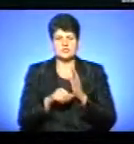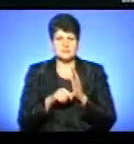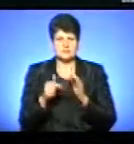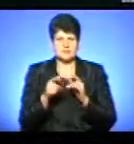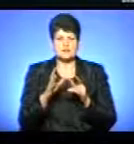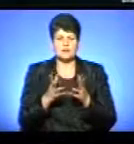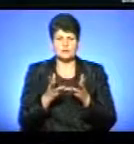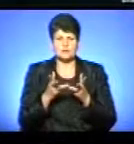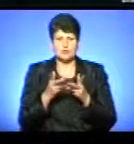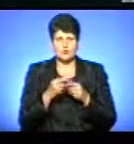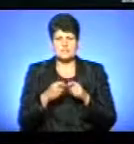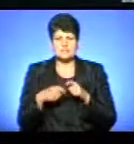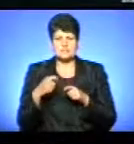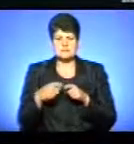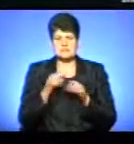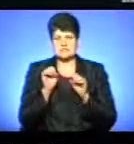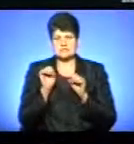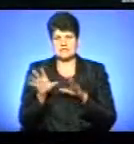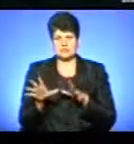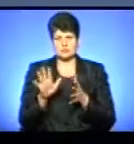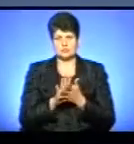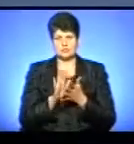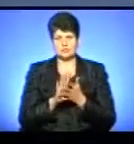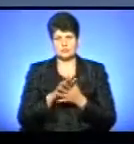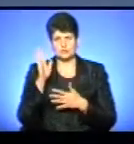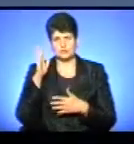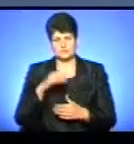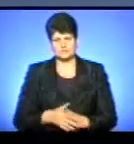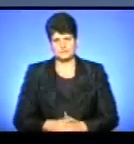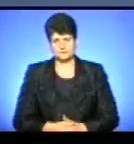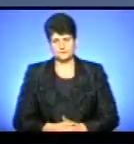кількість нечистот, злитих в зрошувальну систему.